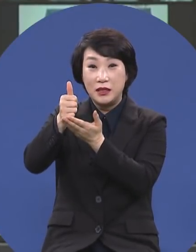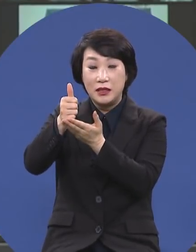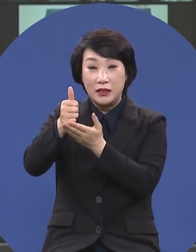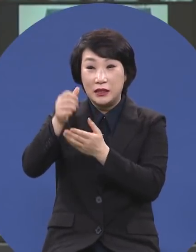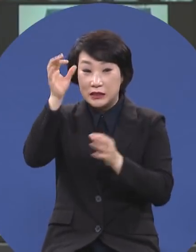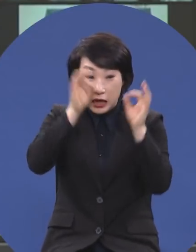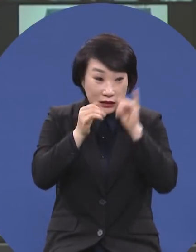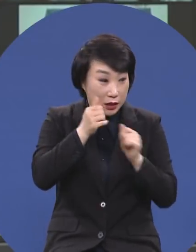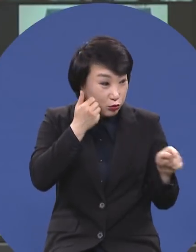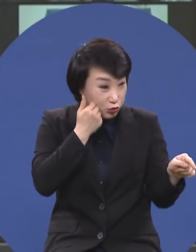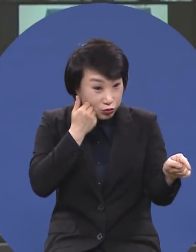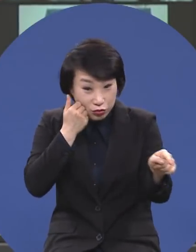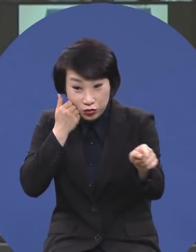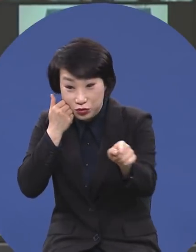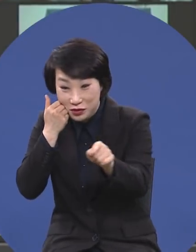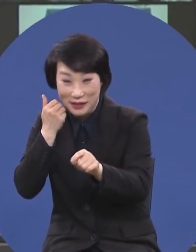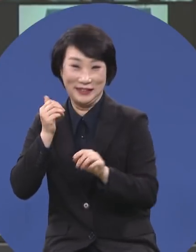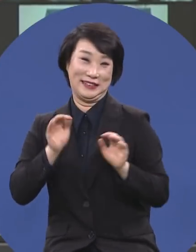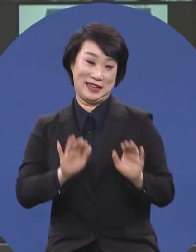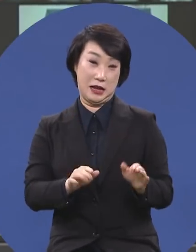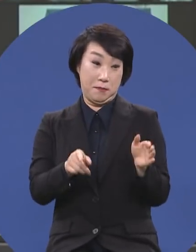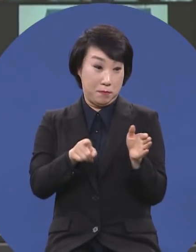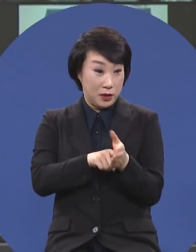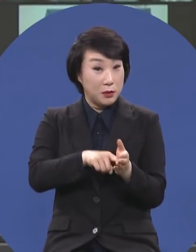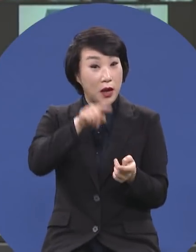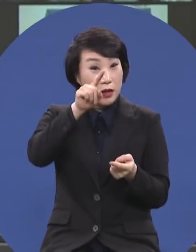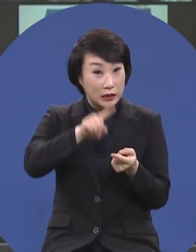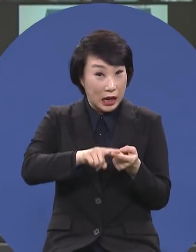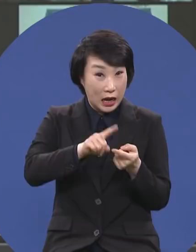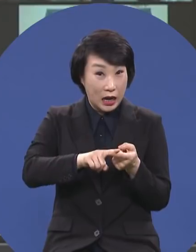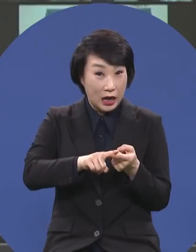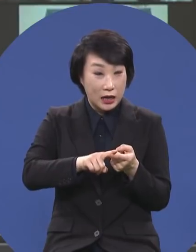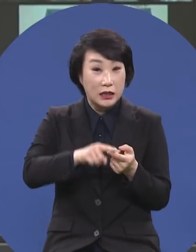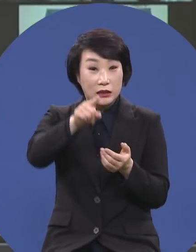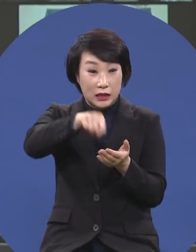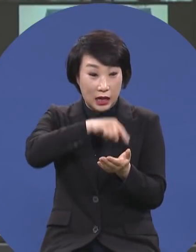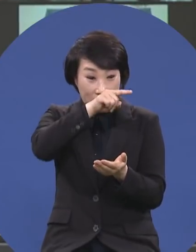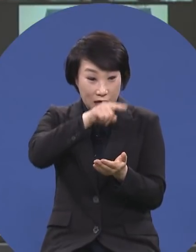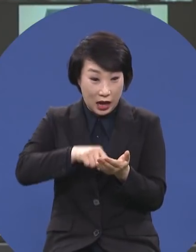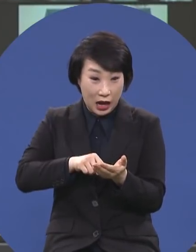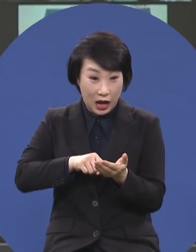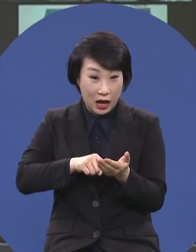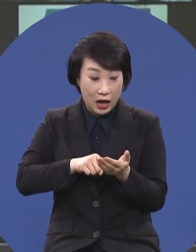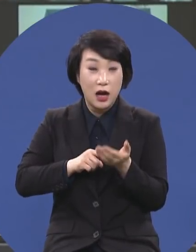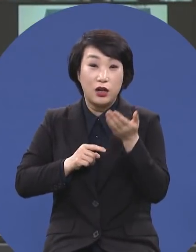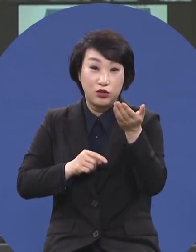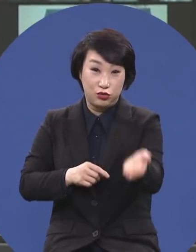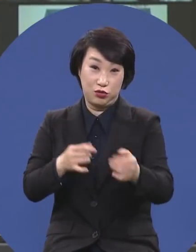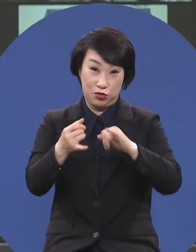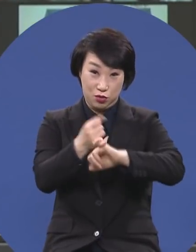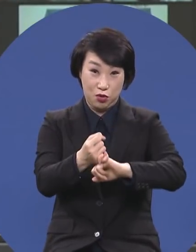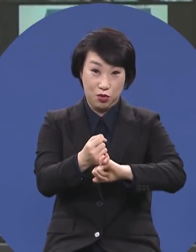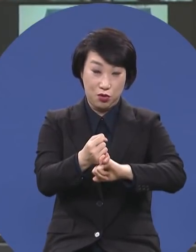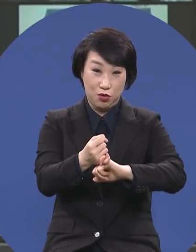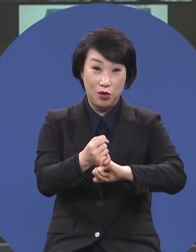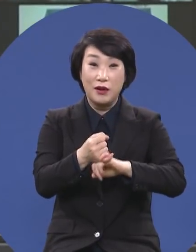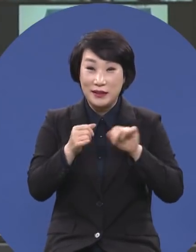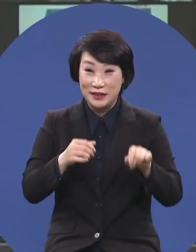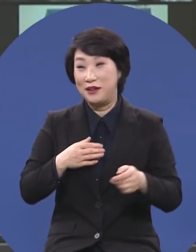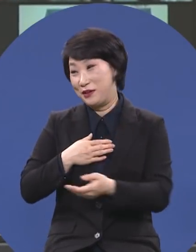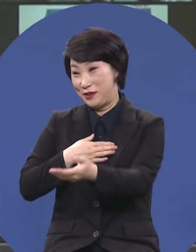자기를 찾는 자들에게 믿음에 대한 보상을 반드시 한다는